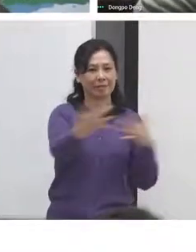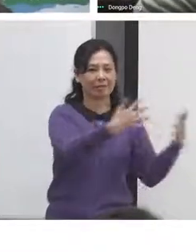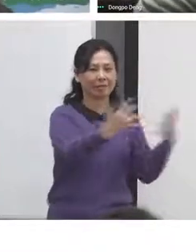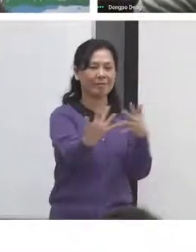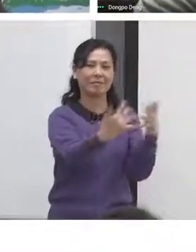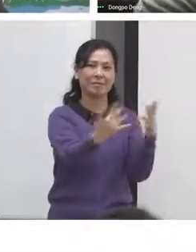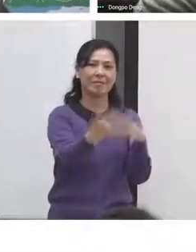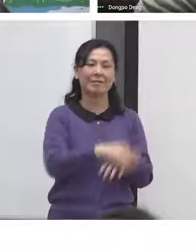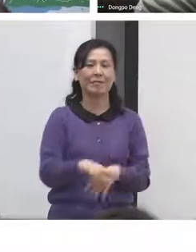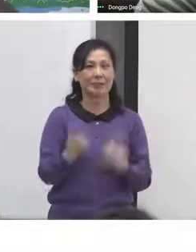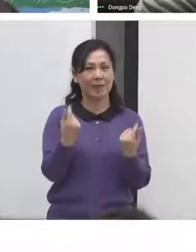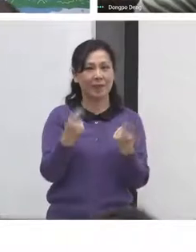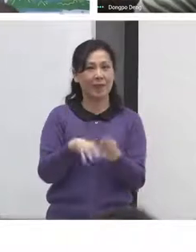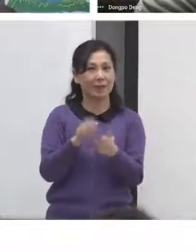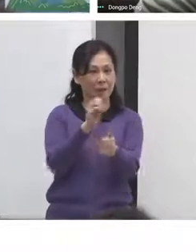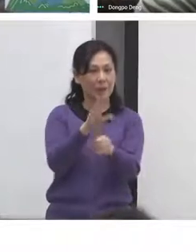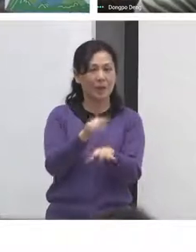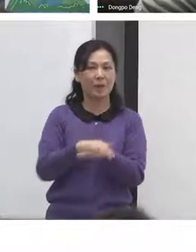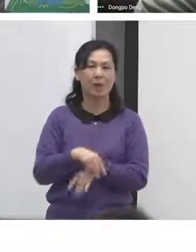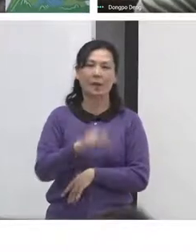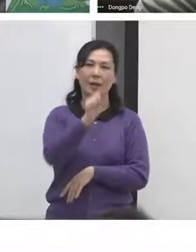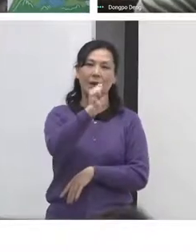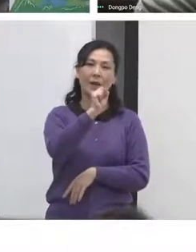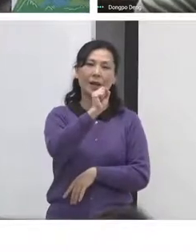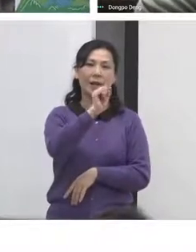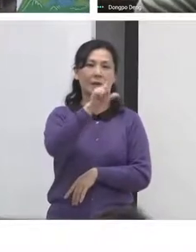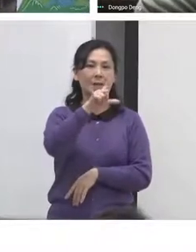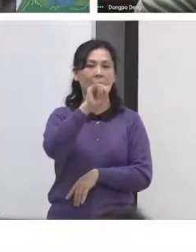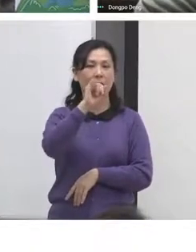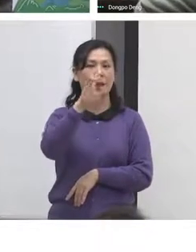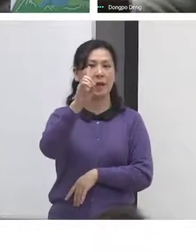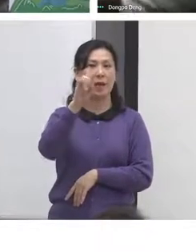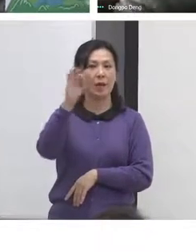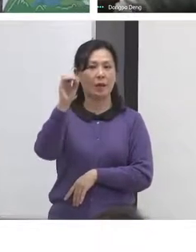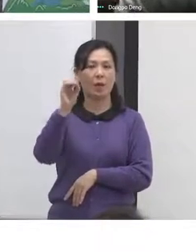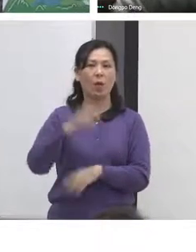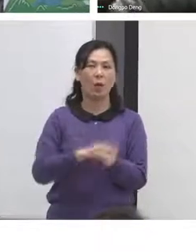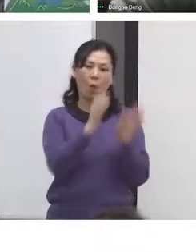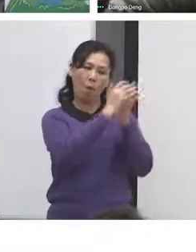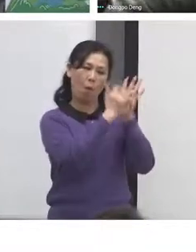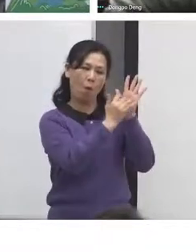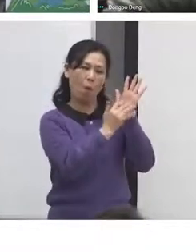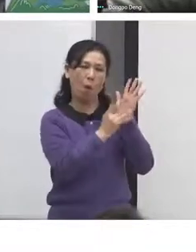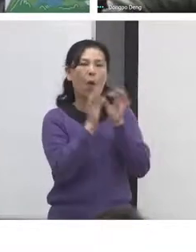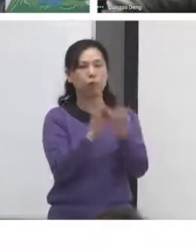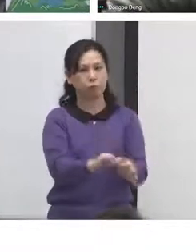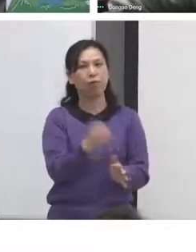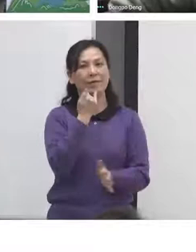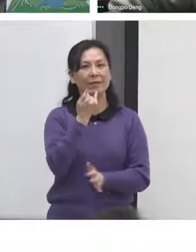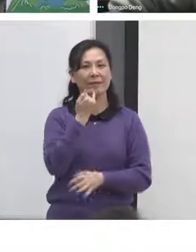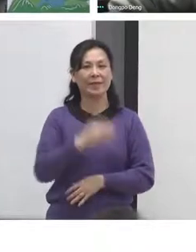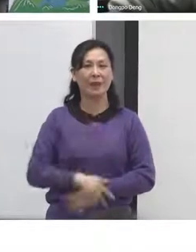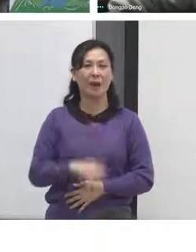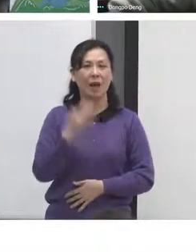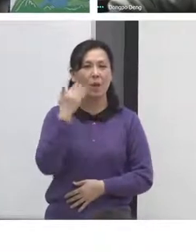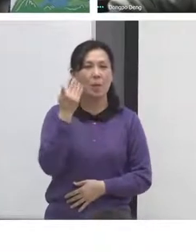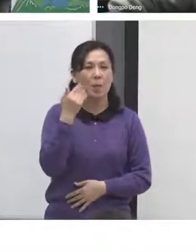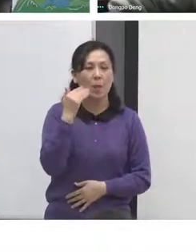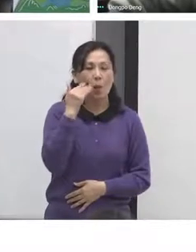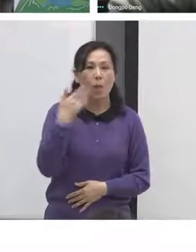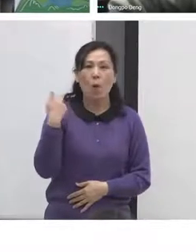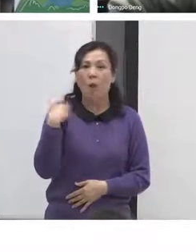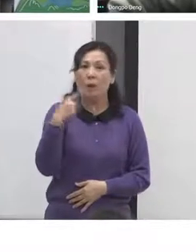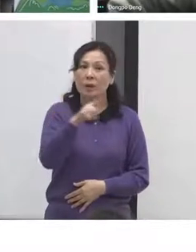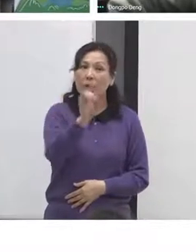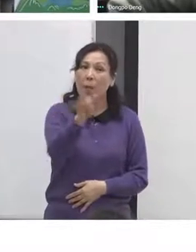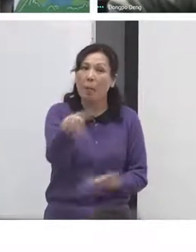在还是再提醒大家一下，我们现在 Slido 上面还是有继续收题目，然后如果你还不知道 Slido 要去哪里找的话，其实就议程表